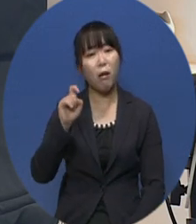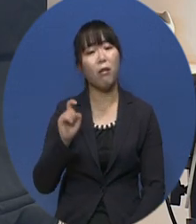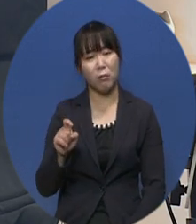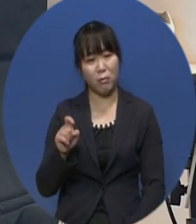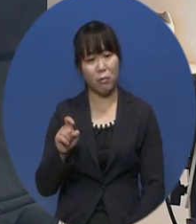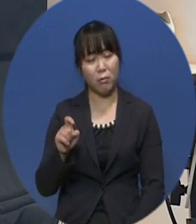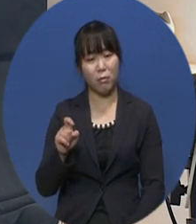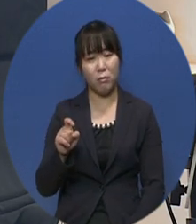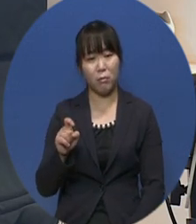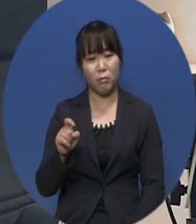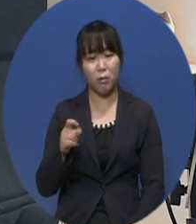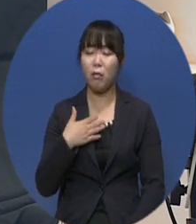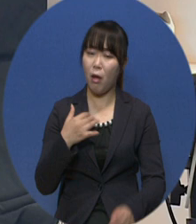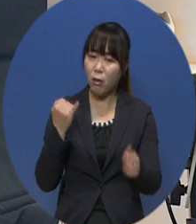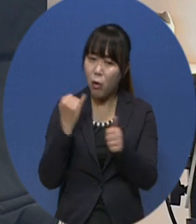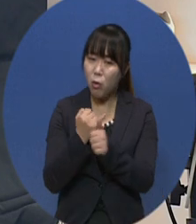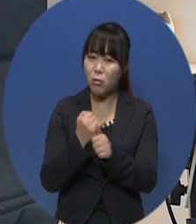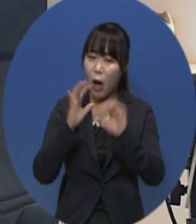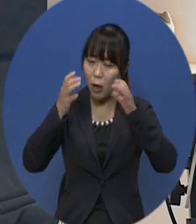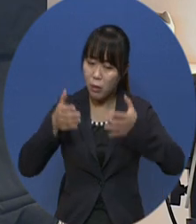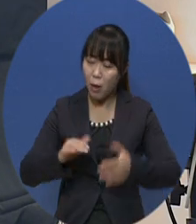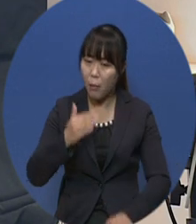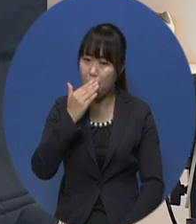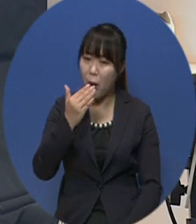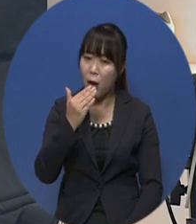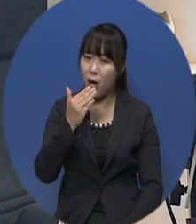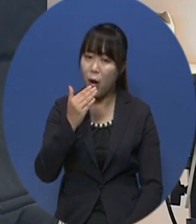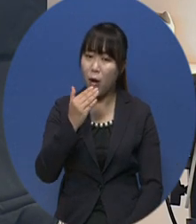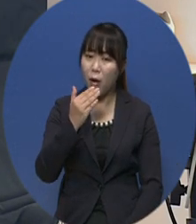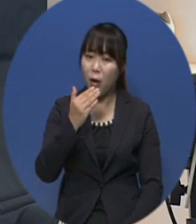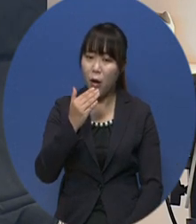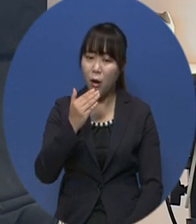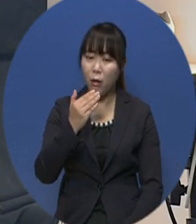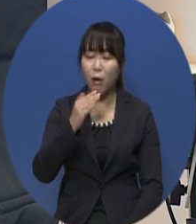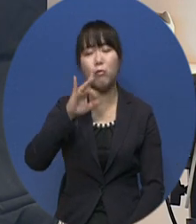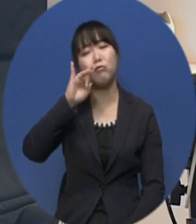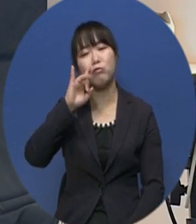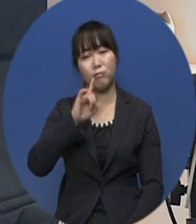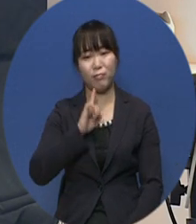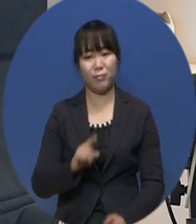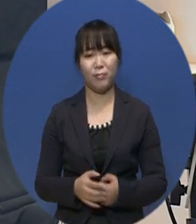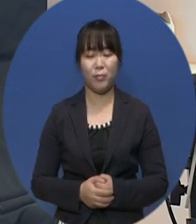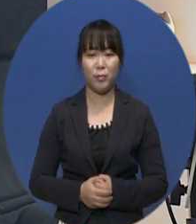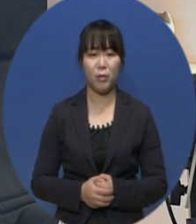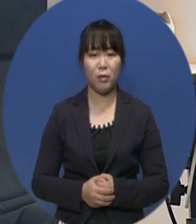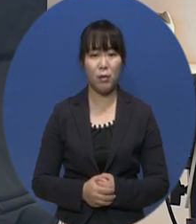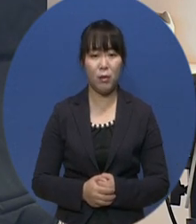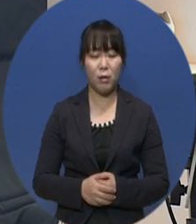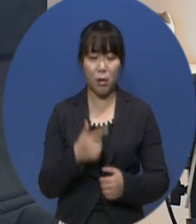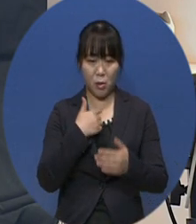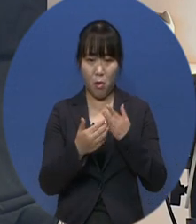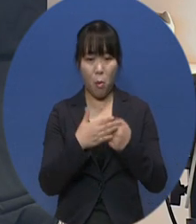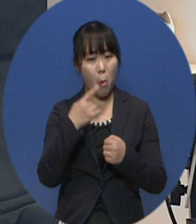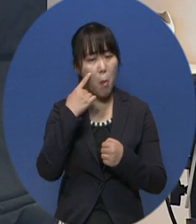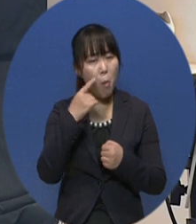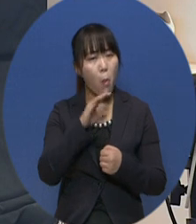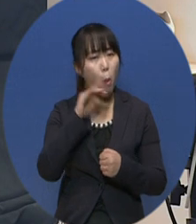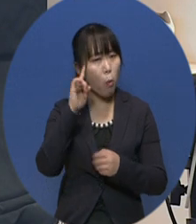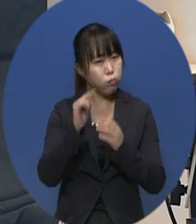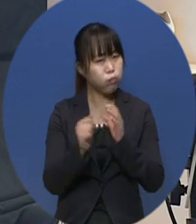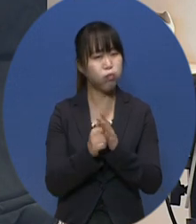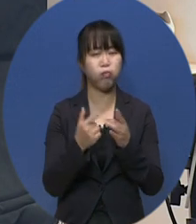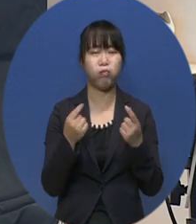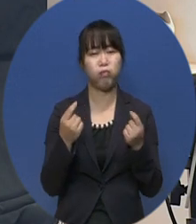네. 내가 뭐 결혼해서 아이를 낳을 수 있을까요? 이 질문인 네. 거죠. 그래서 지금 몇 번을 경험하지만 굉장히 특이하다고